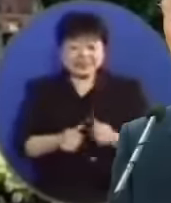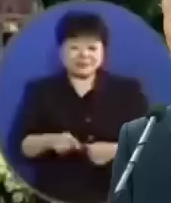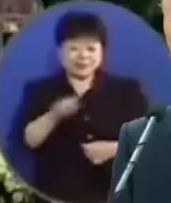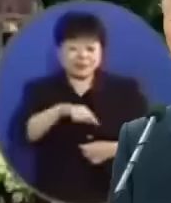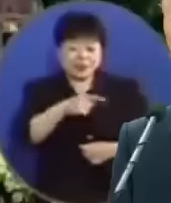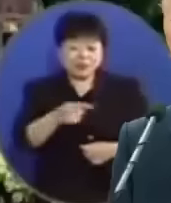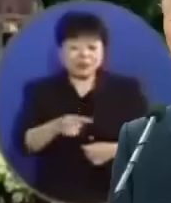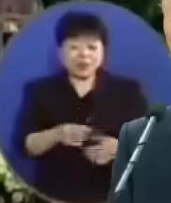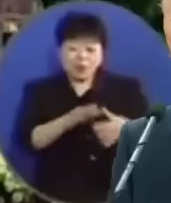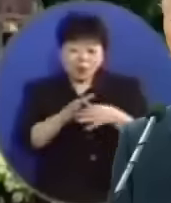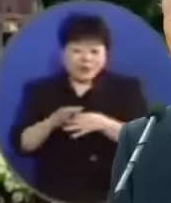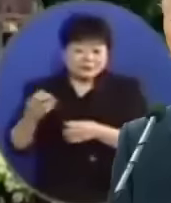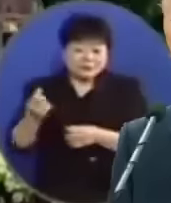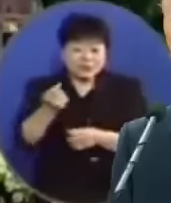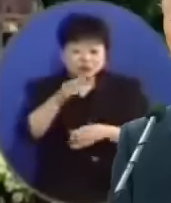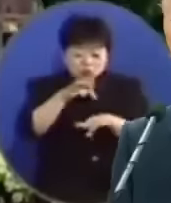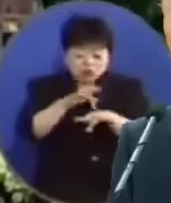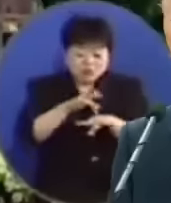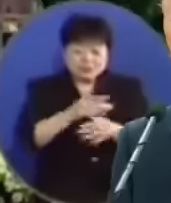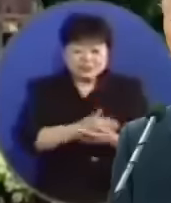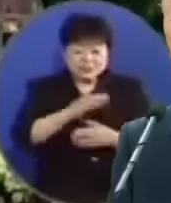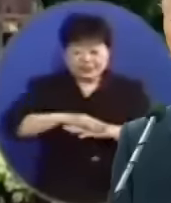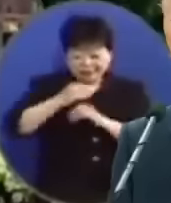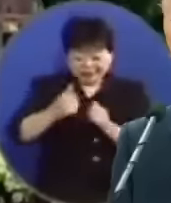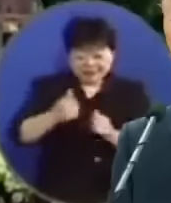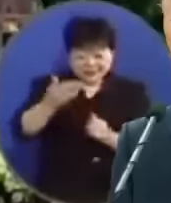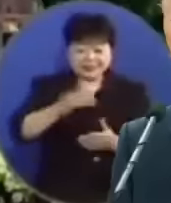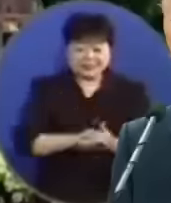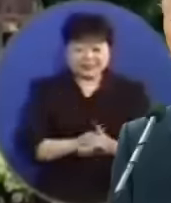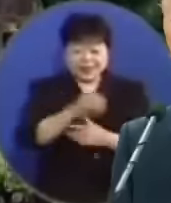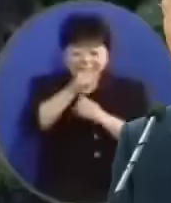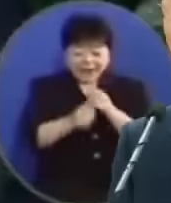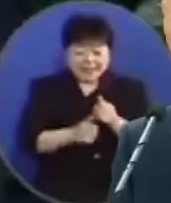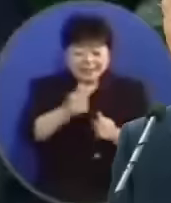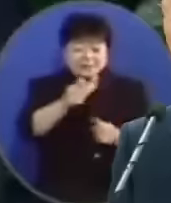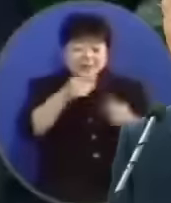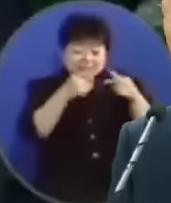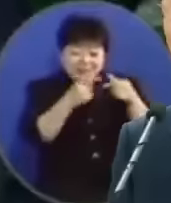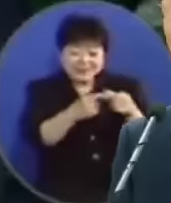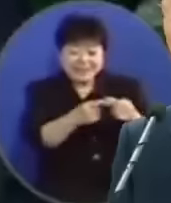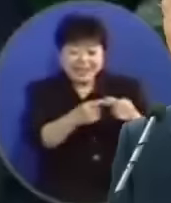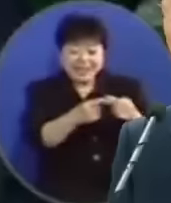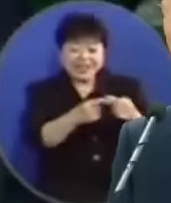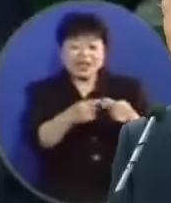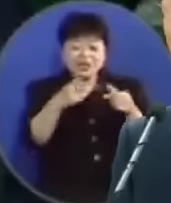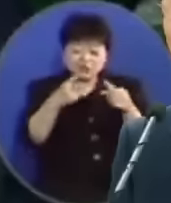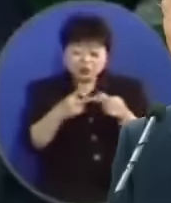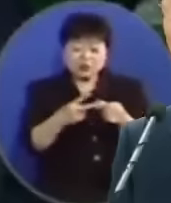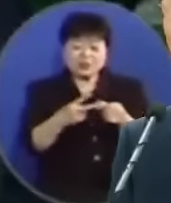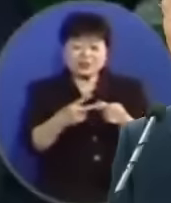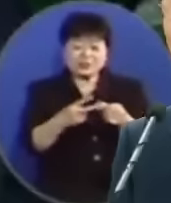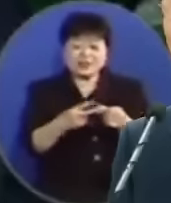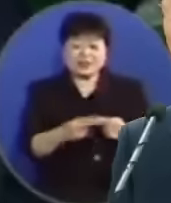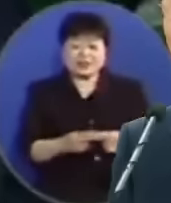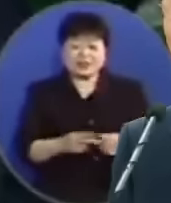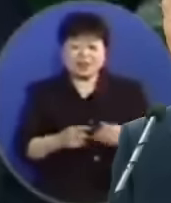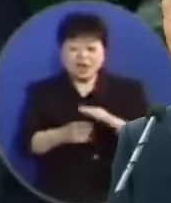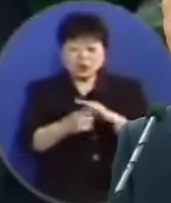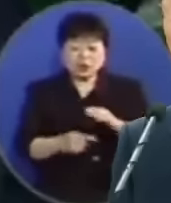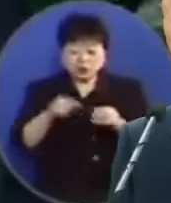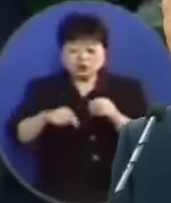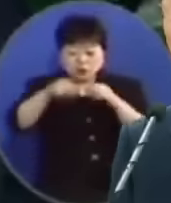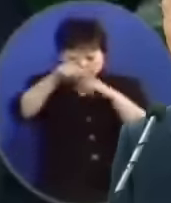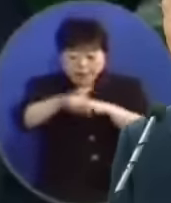다음으로 관심을 갖고 귀신을 대적해야 되는 것입니다. 우리 관심은 하나님이 제일 첫째요. 그 다음에는 우리를 도둑질로 죽이고